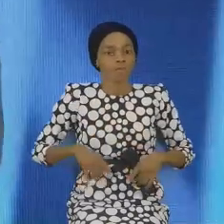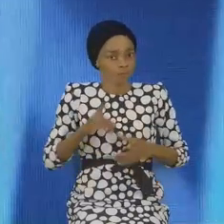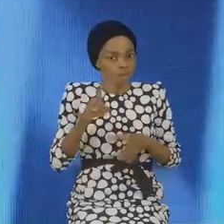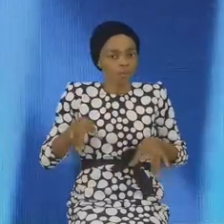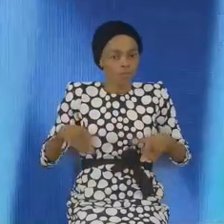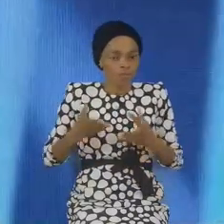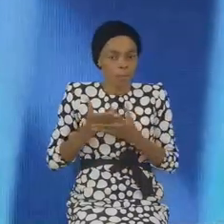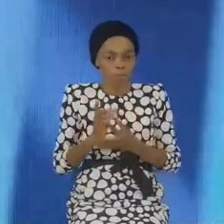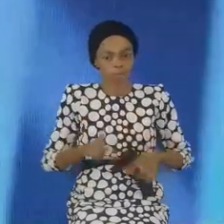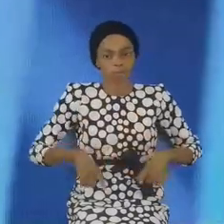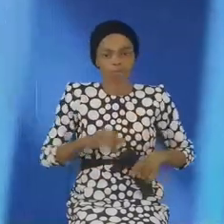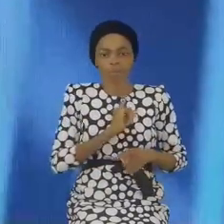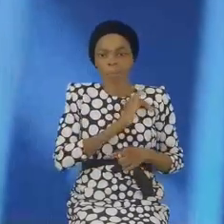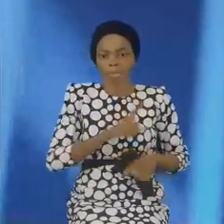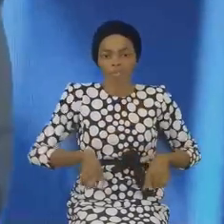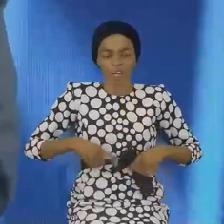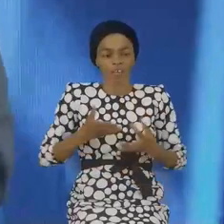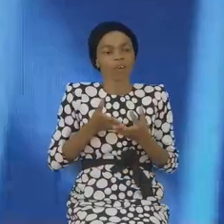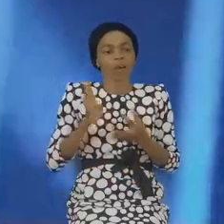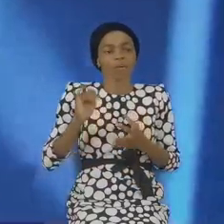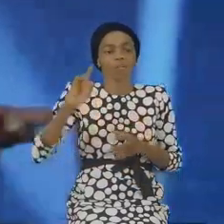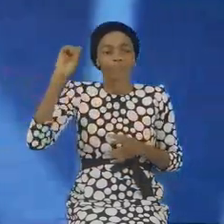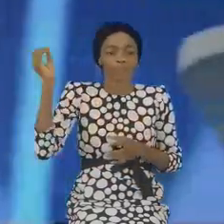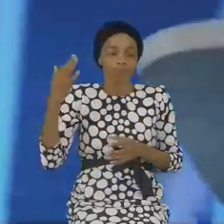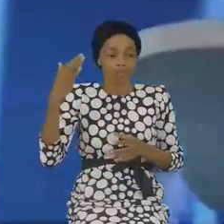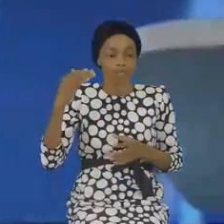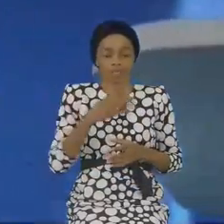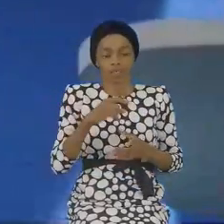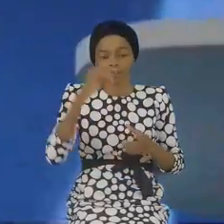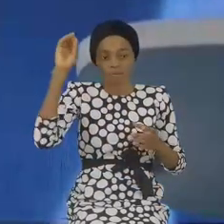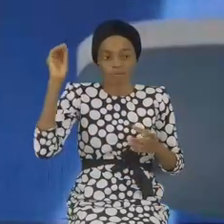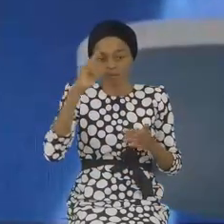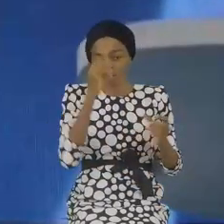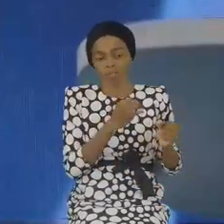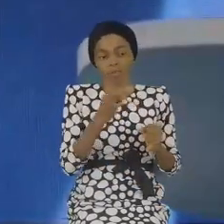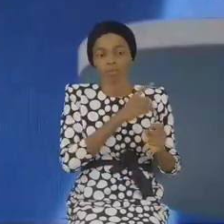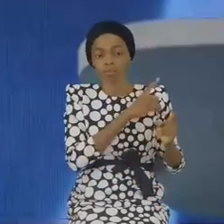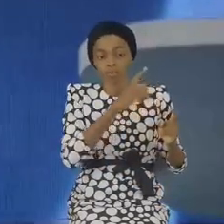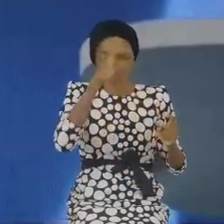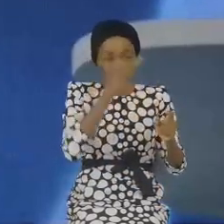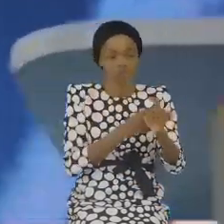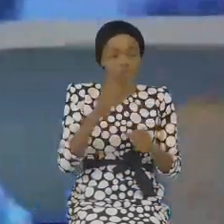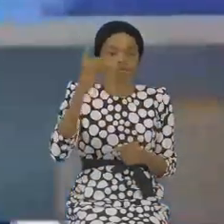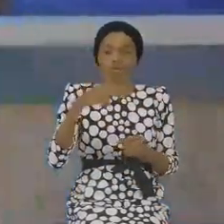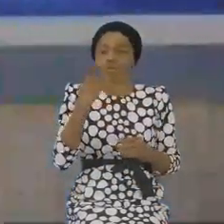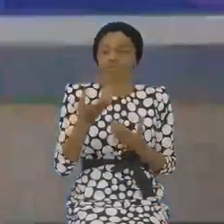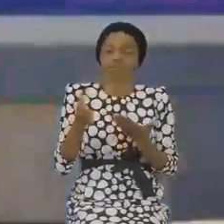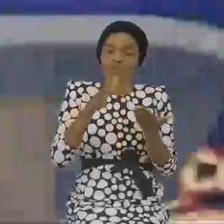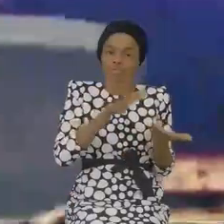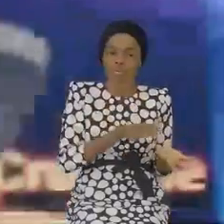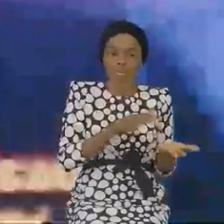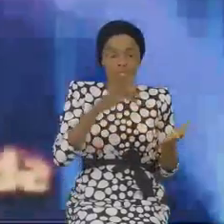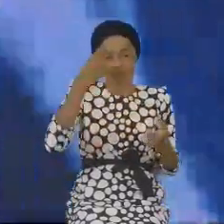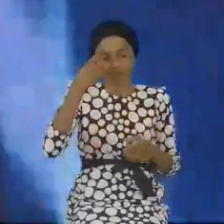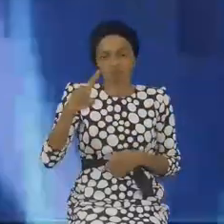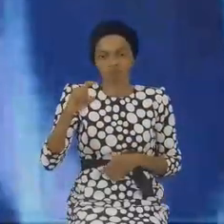la grâce, par la foi du Fils de Dieu, Jésus-Christ, qui est mort pour moi. Alors,